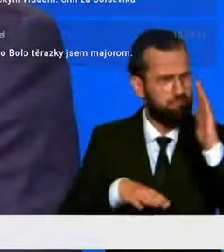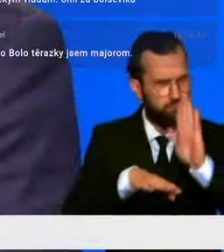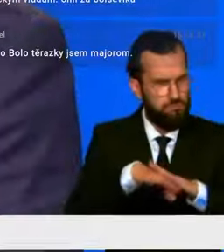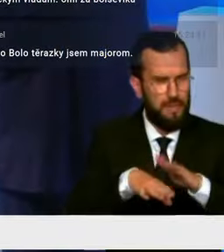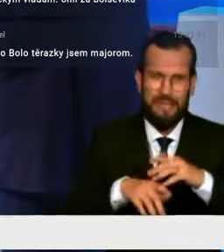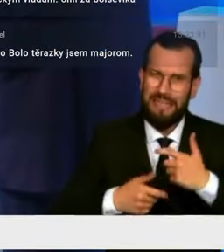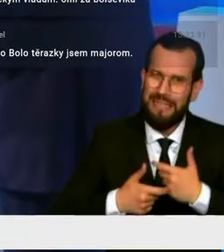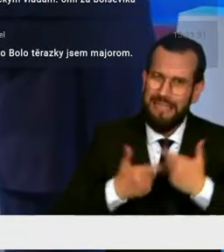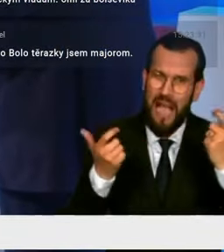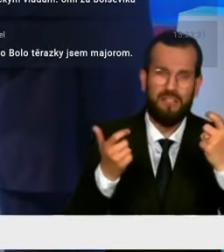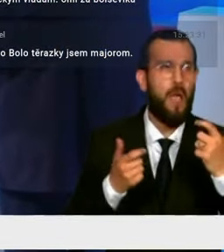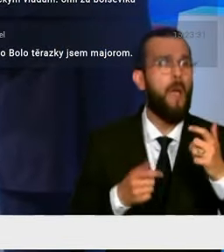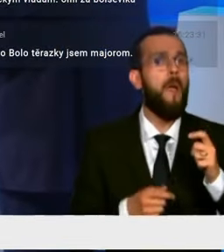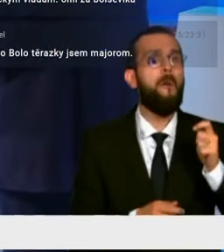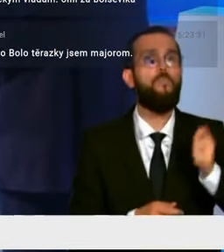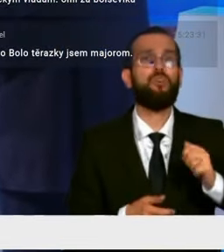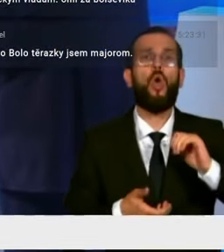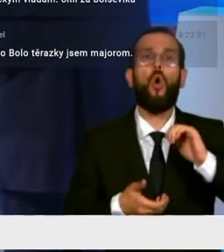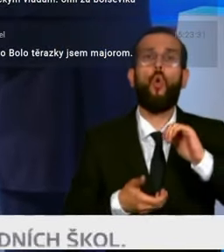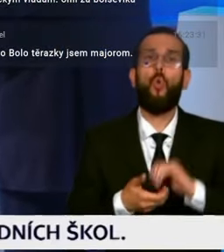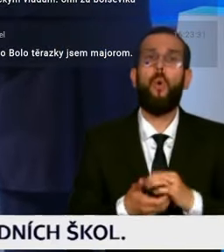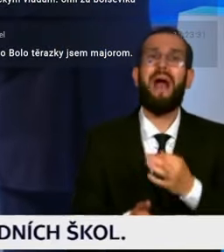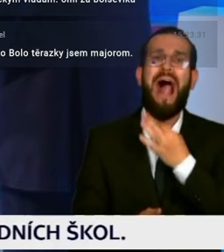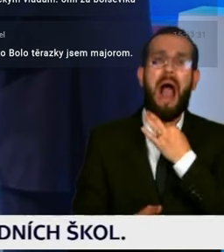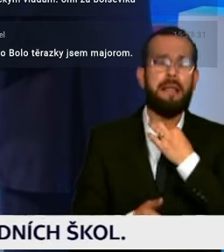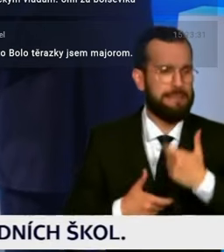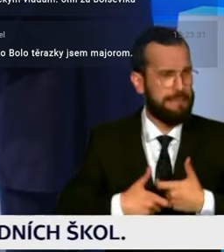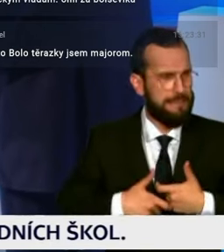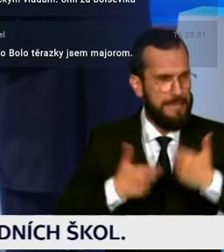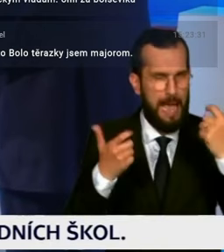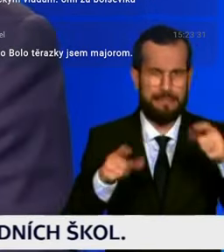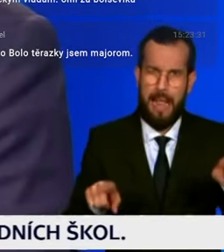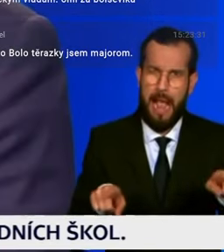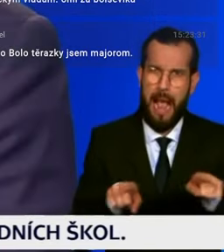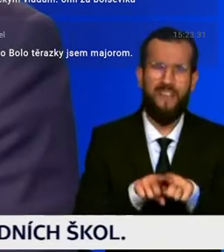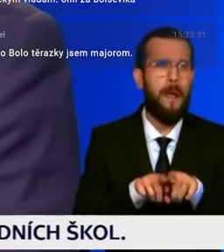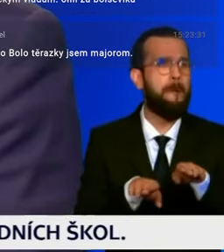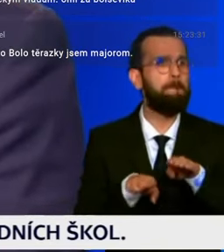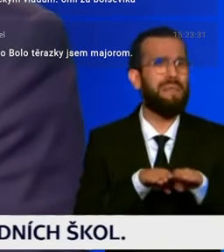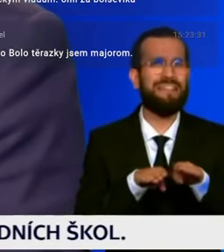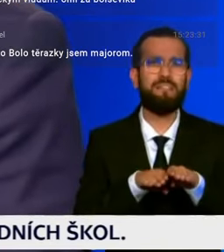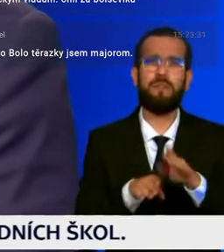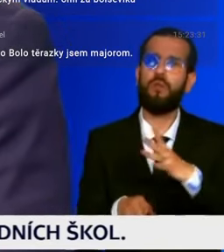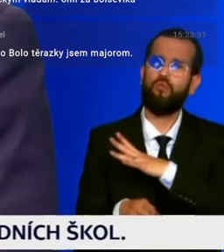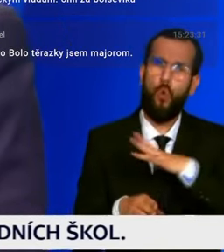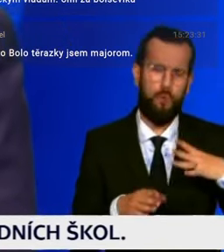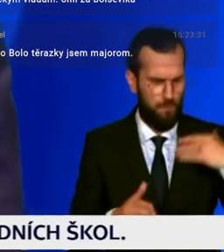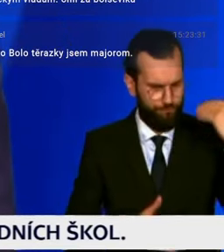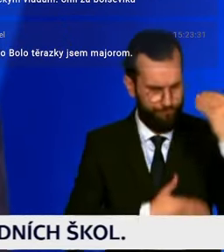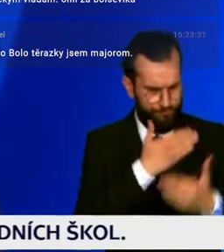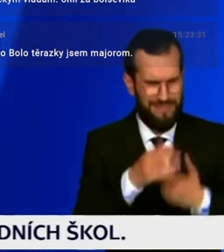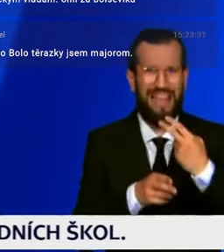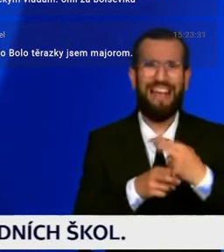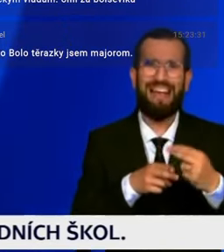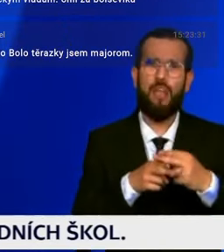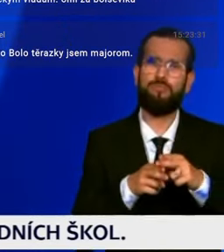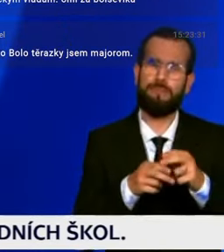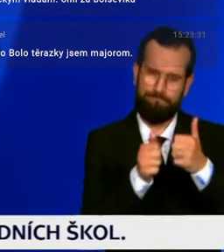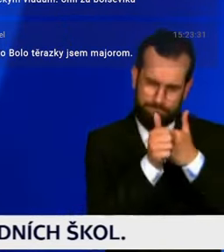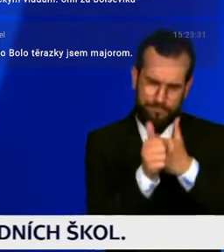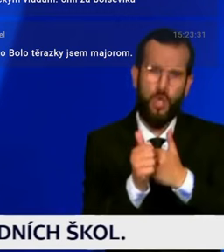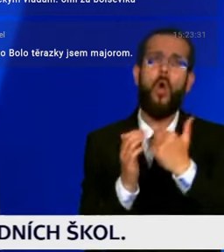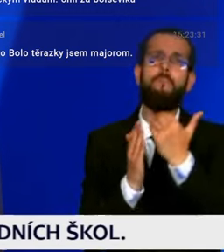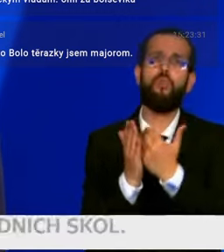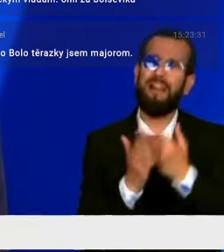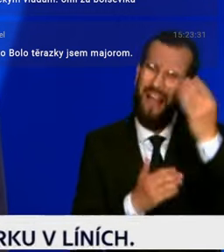najavo že poslanecký klub strany hlas je veľmi jednotný ministri sú pripravení plniť si eh svoje programové vyhlásenie vlády a ja som veľmi